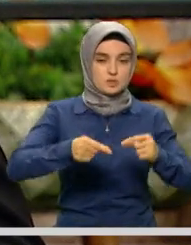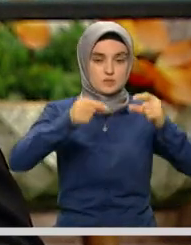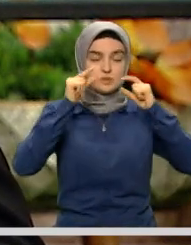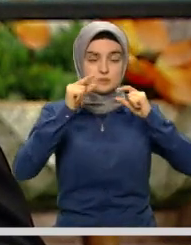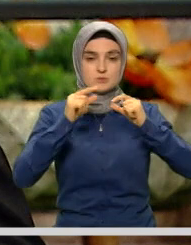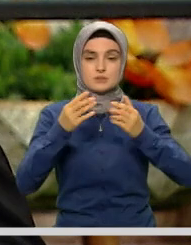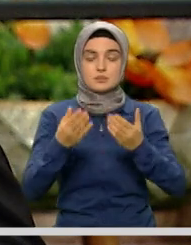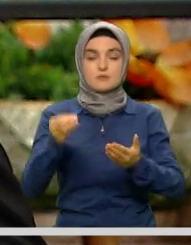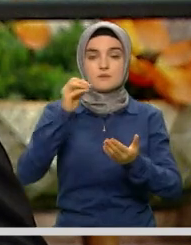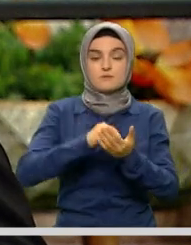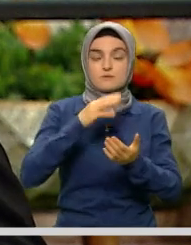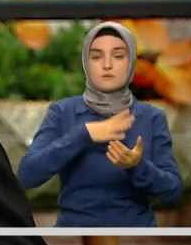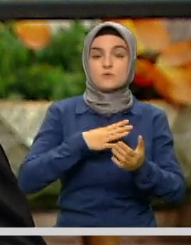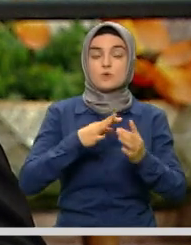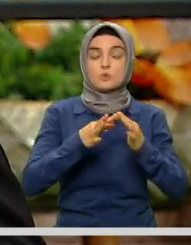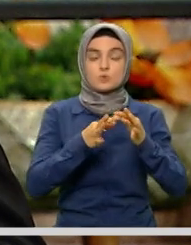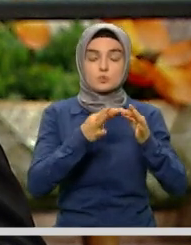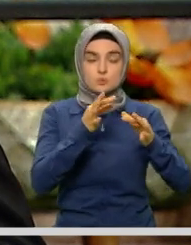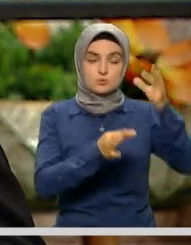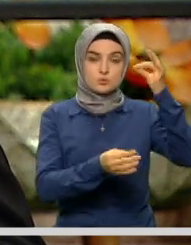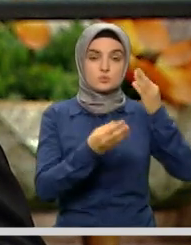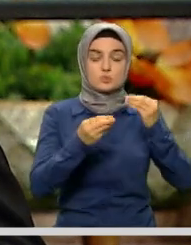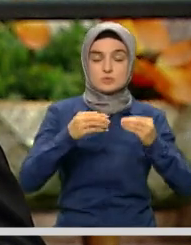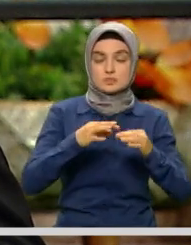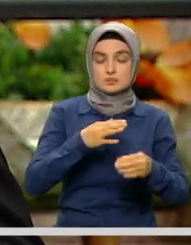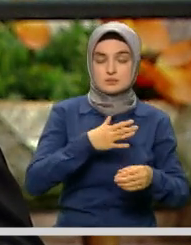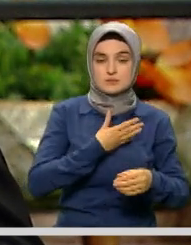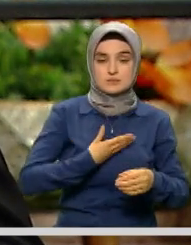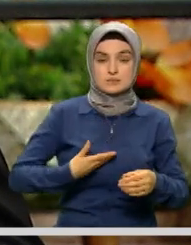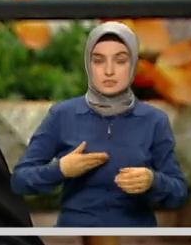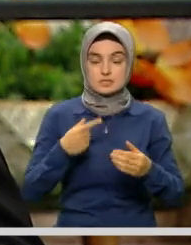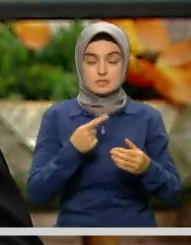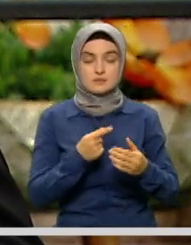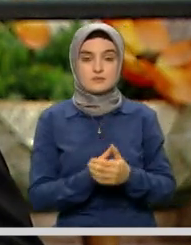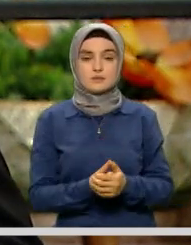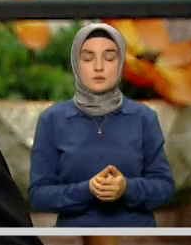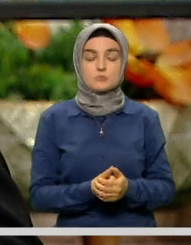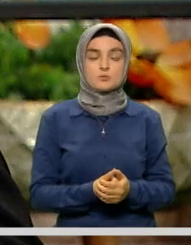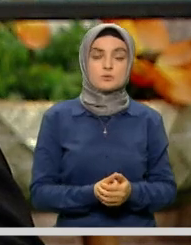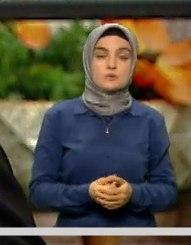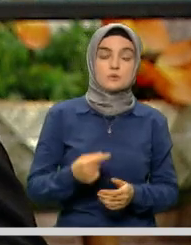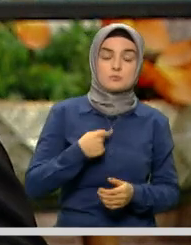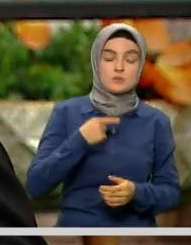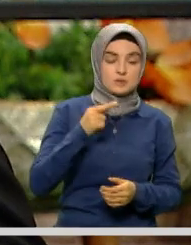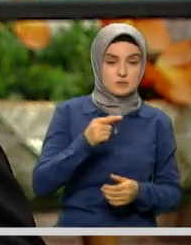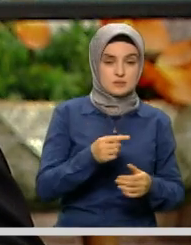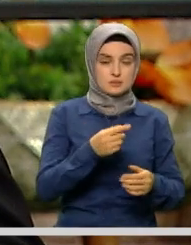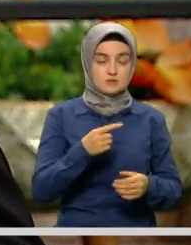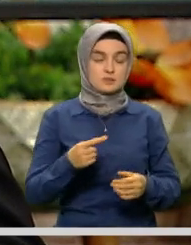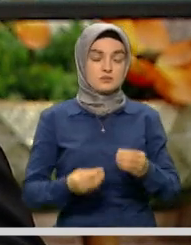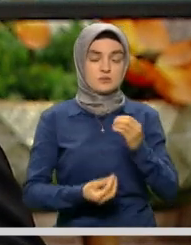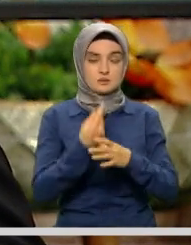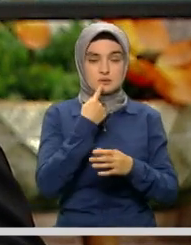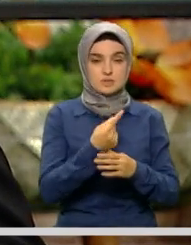kul o kadar sevinir ki ey Rabbim diyeceği yerde ben senin Rabbinim der diyor. O kadar sevinir. Ama tabii Cenab-ı